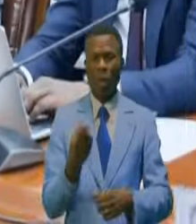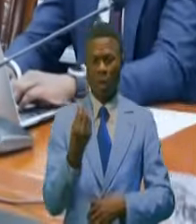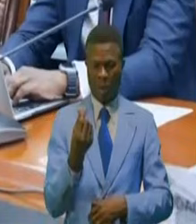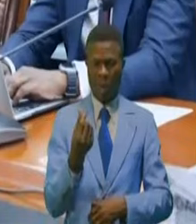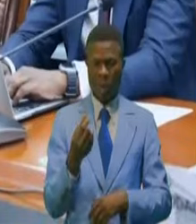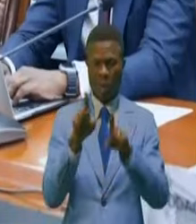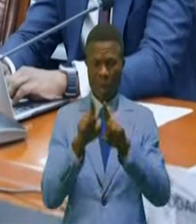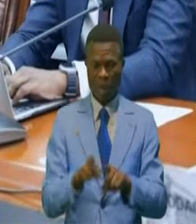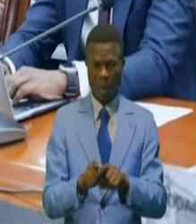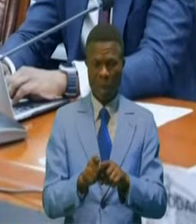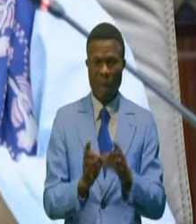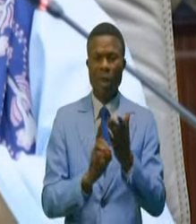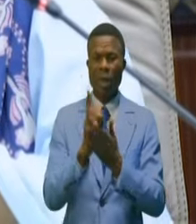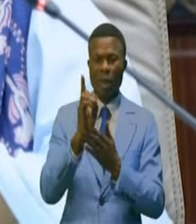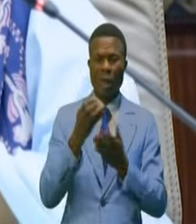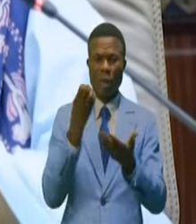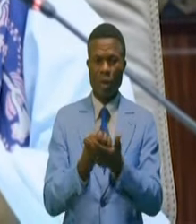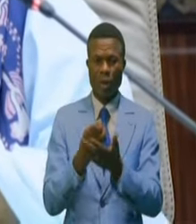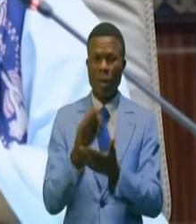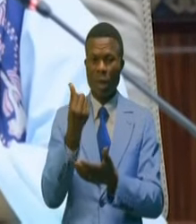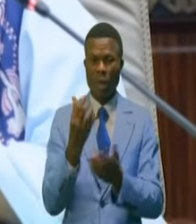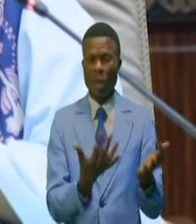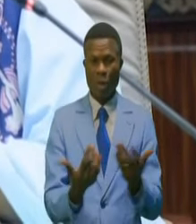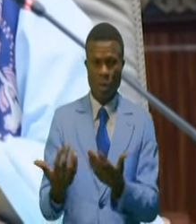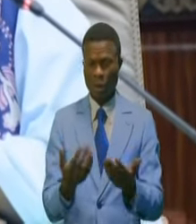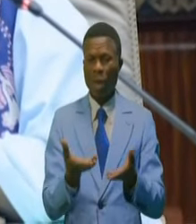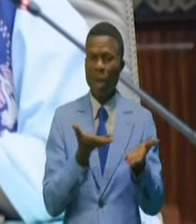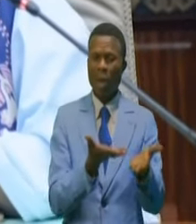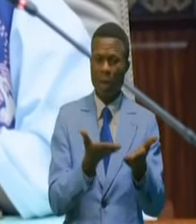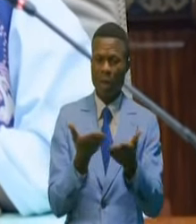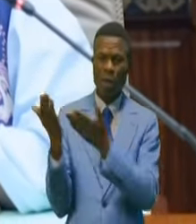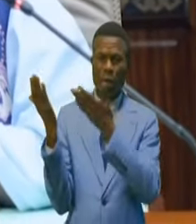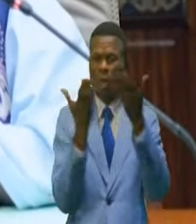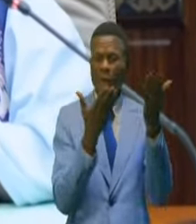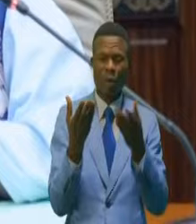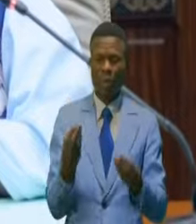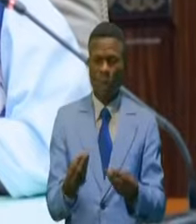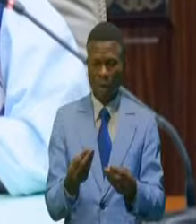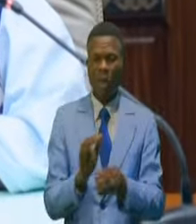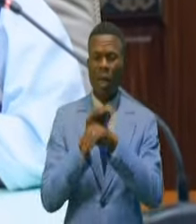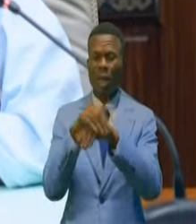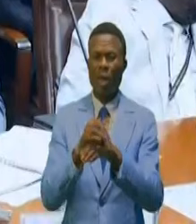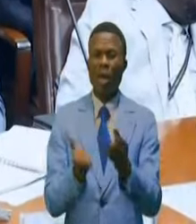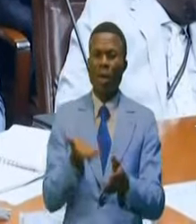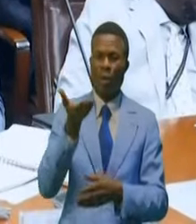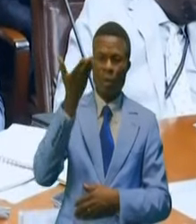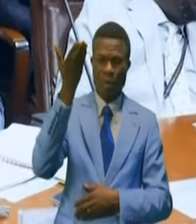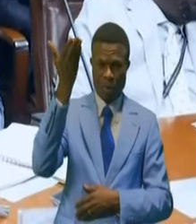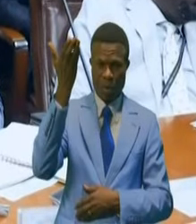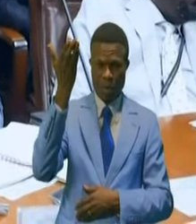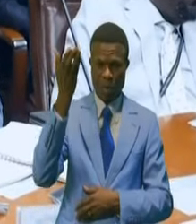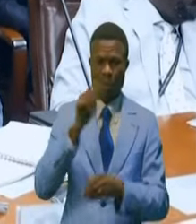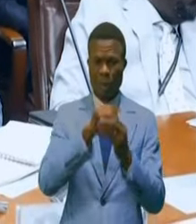monnaie est à l'essor économique, car la monnaie électronique facilite les transactions commerciales et contribue à l'augmentation des